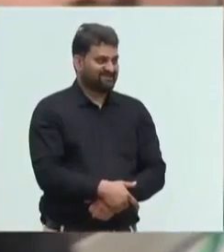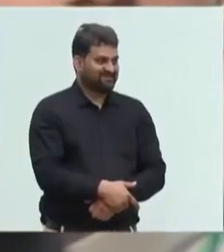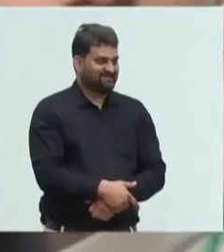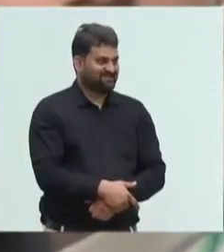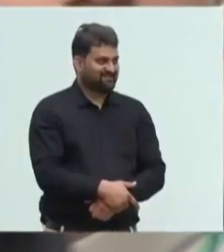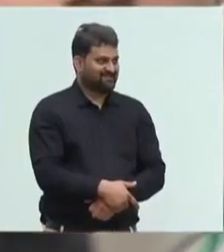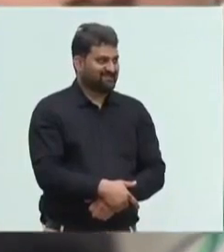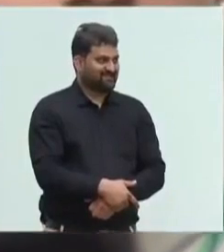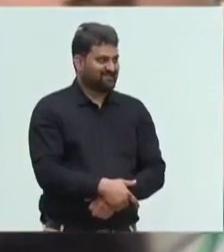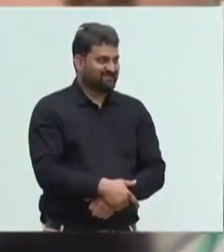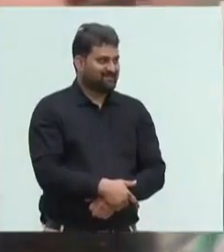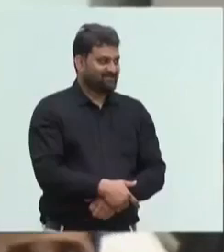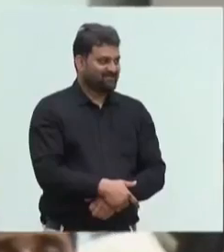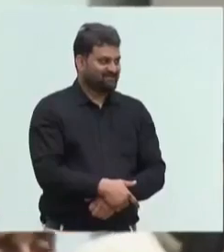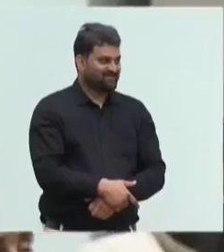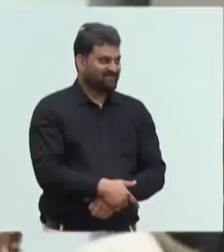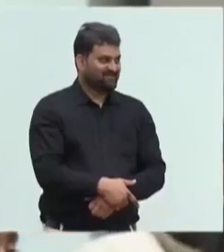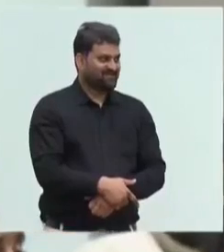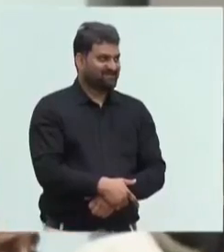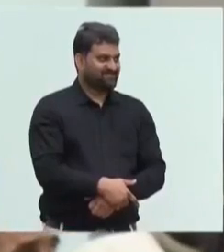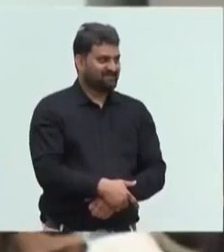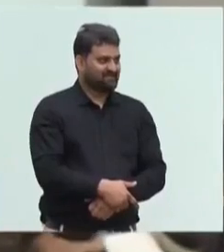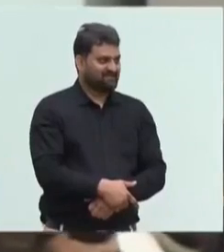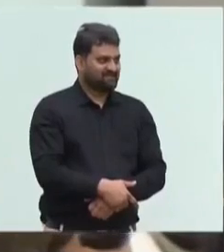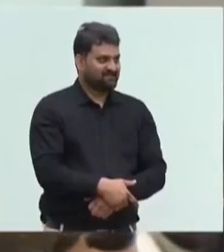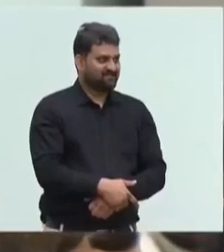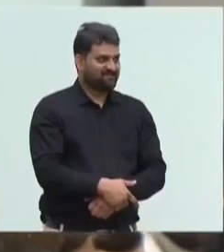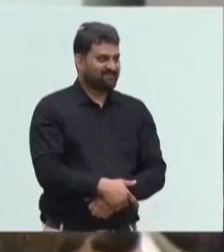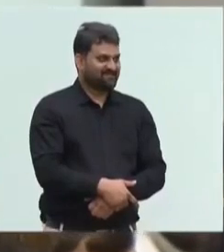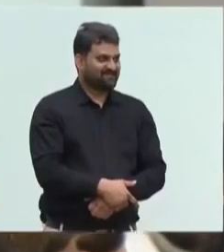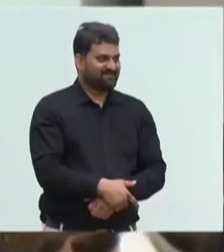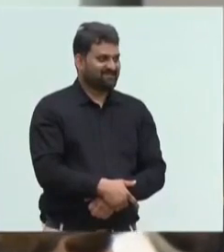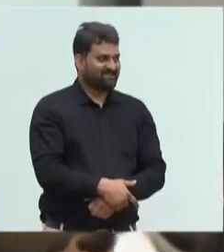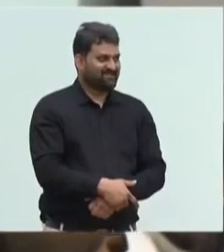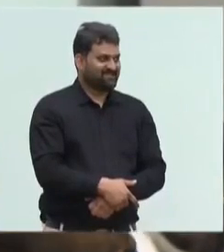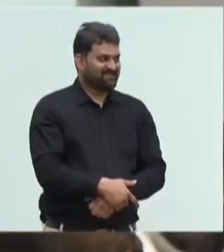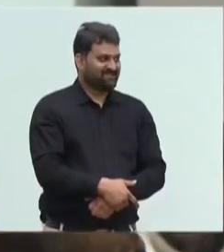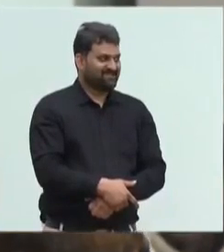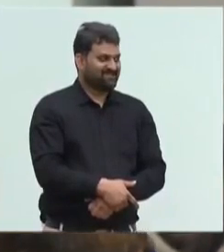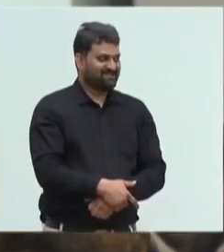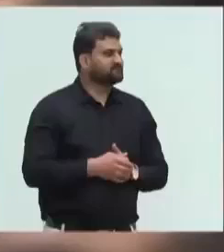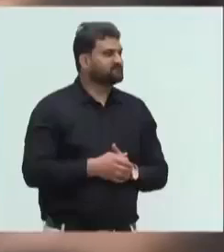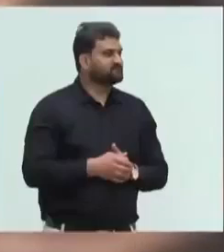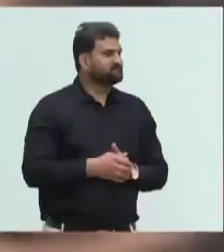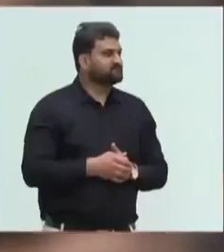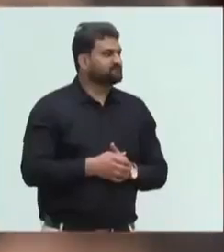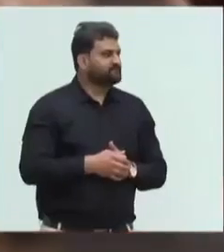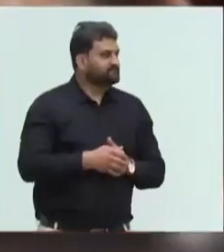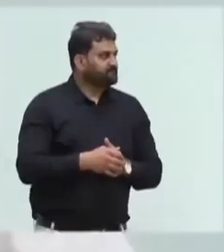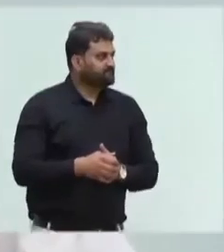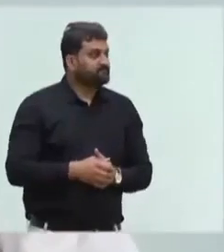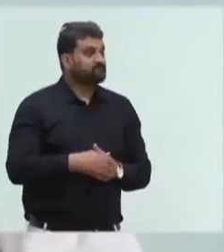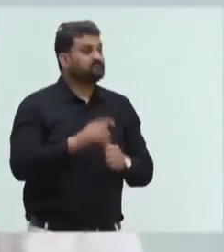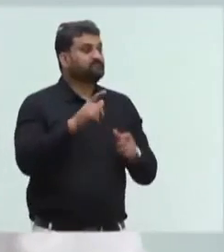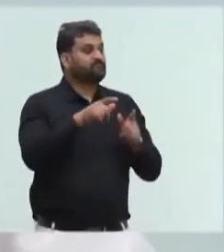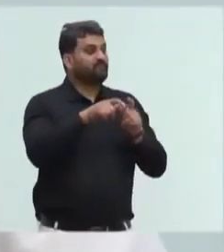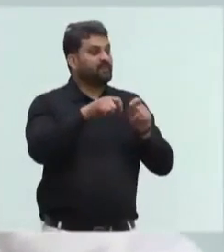मेरा ये हमेशा निश्चय रहता है कि मैंने तय किया होता है कि मुझे फर्स्ट ही मेडल लाना है, मुझे गोल्ड ही जीतना है। धनुष